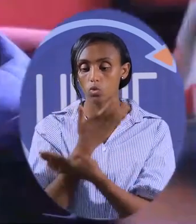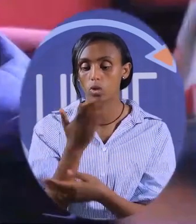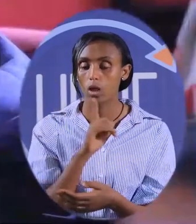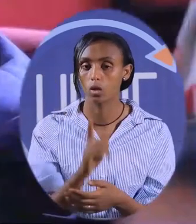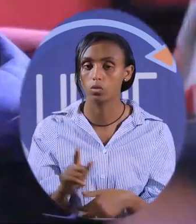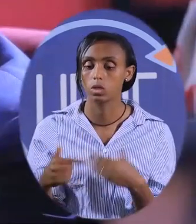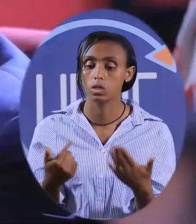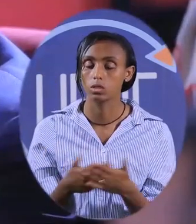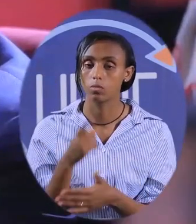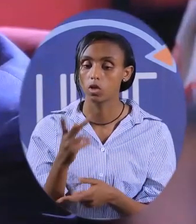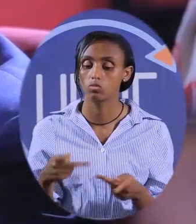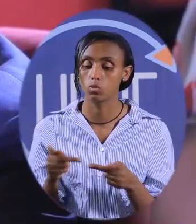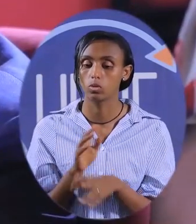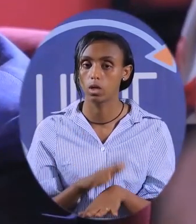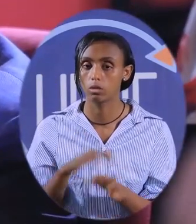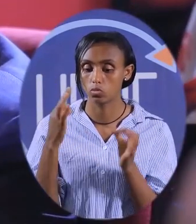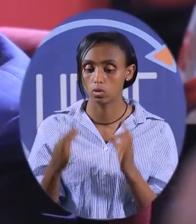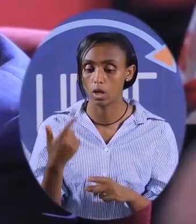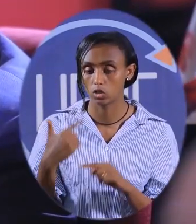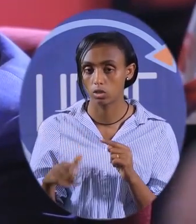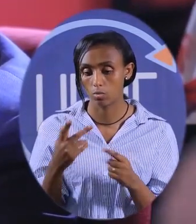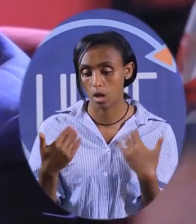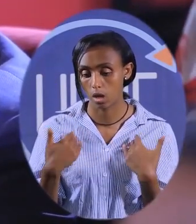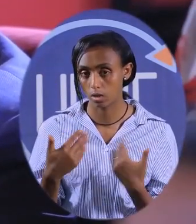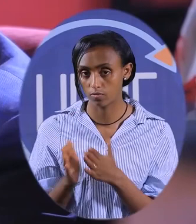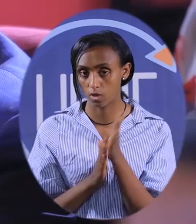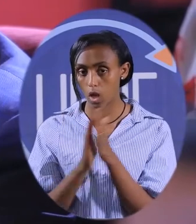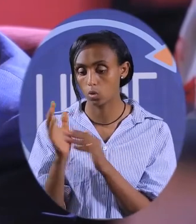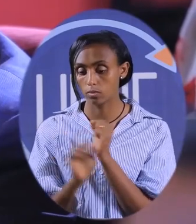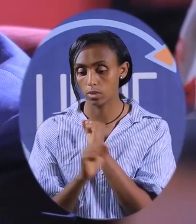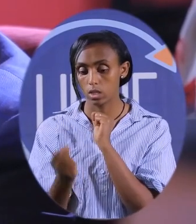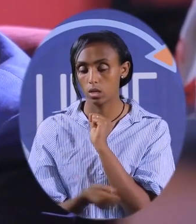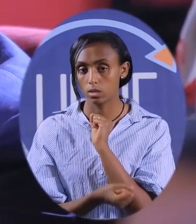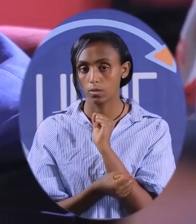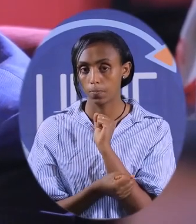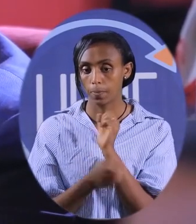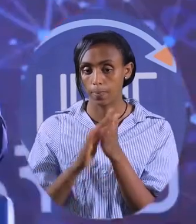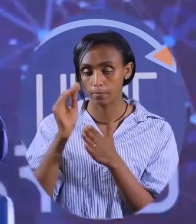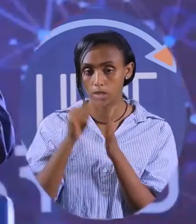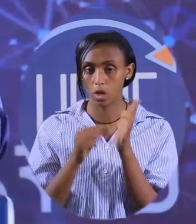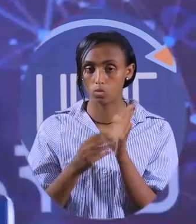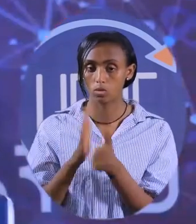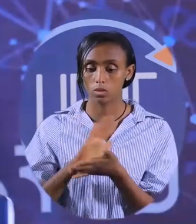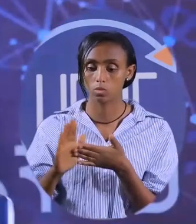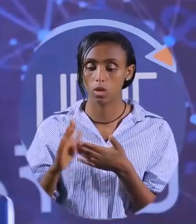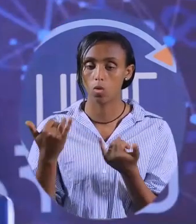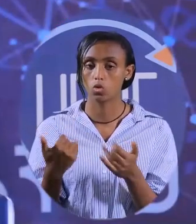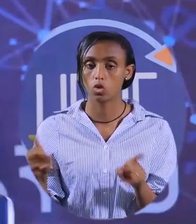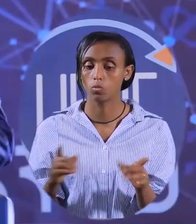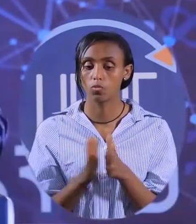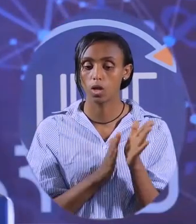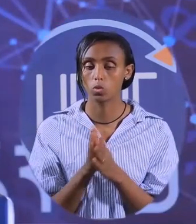ስለዚህ በአንድ ቦታ ላይ መወሰን አንችልም ባለን ፍላጎት መሰረት ካሪኩለሙ ተቀርጿል አሁን ግን ፍላጎቱ